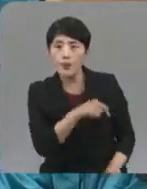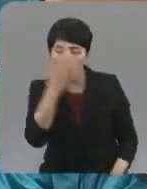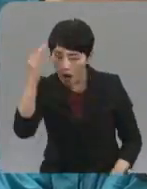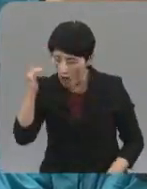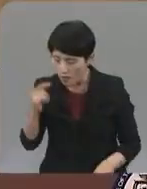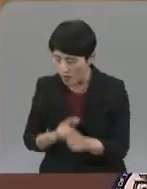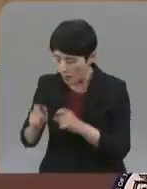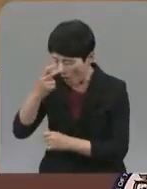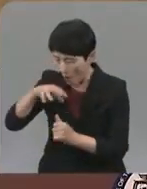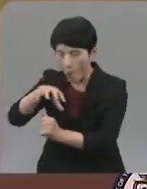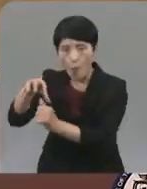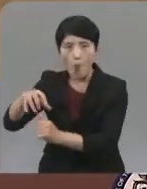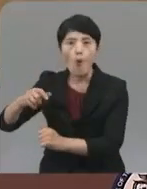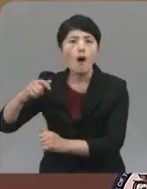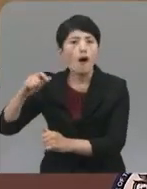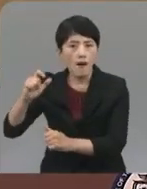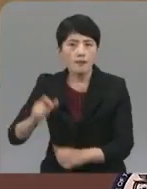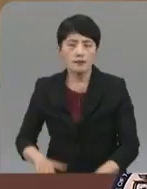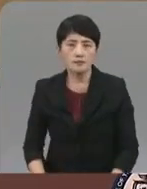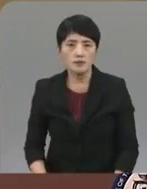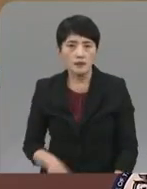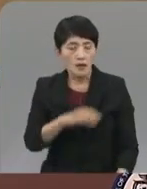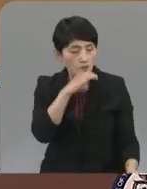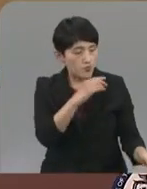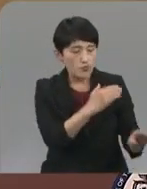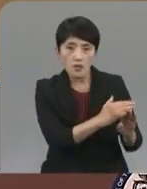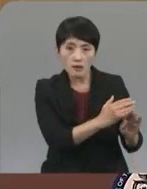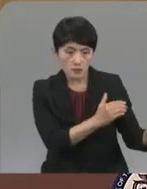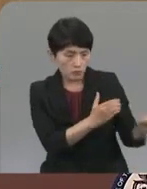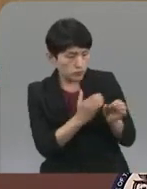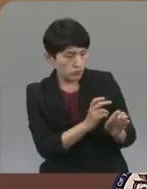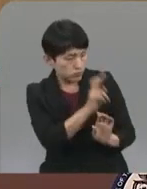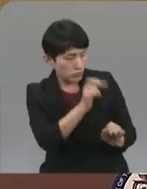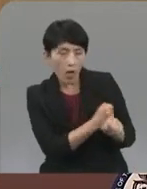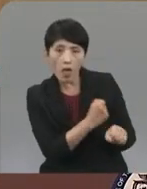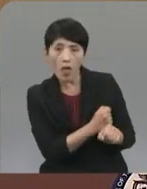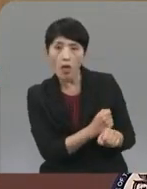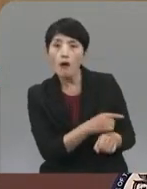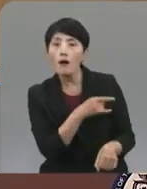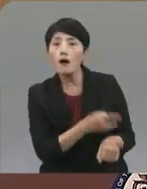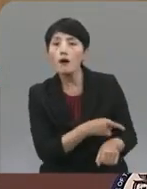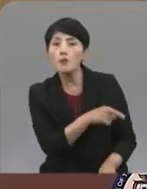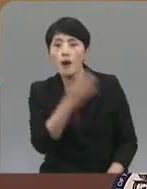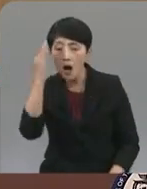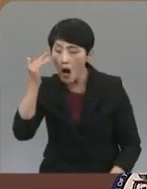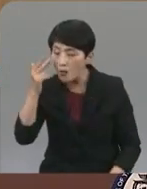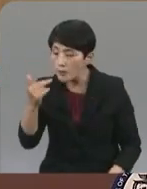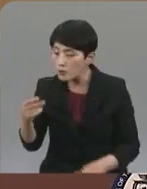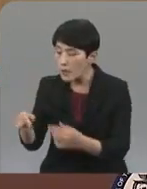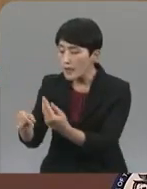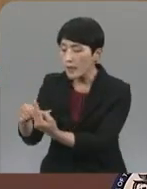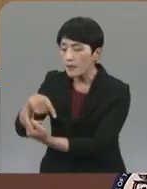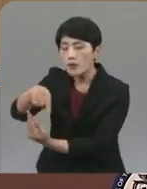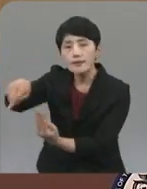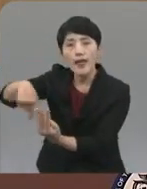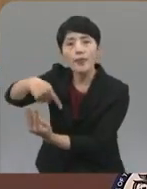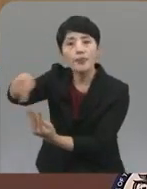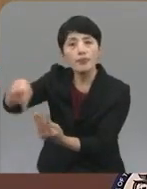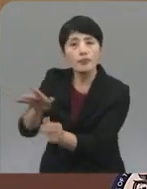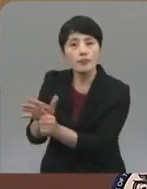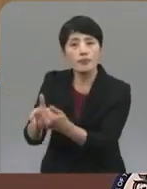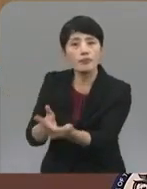в мощный механизм способствующий миру и процветанию в регионе из-за его пределами он будет расширяться